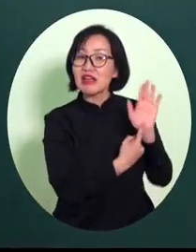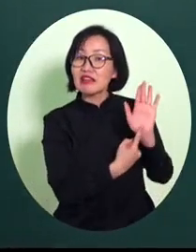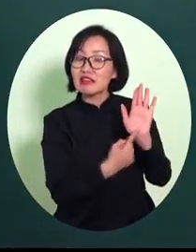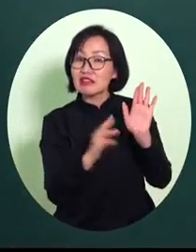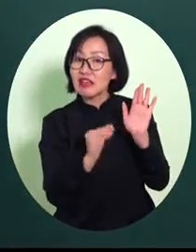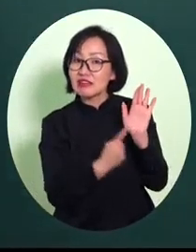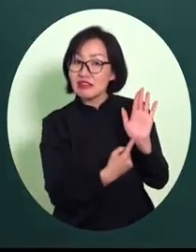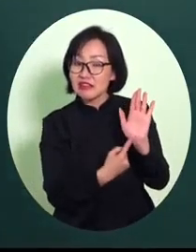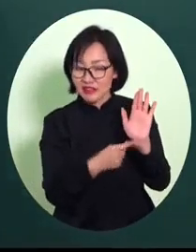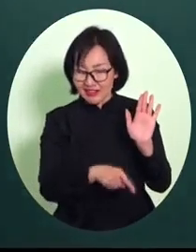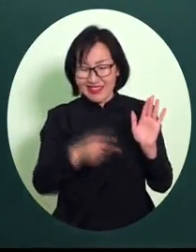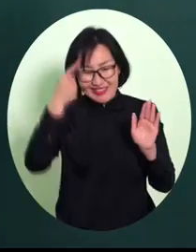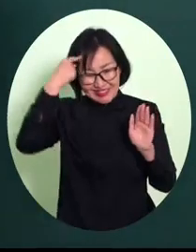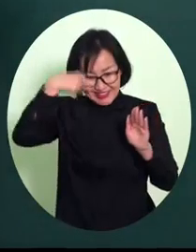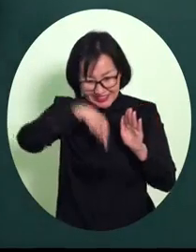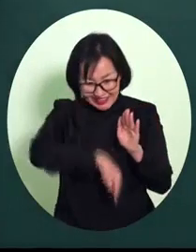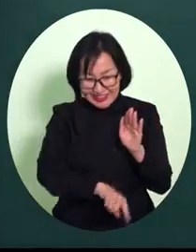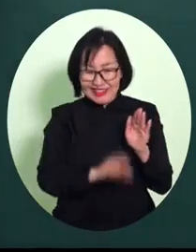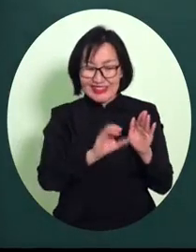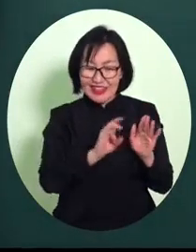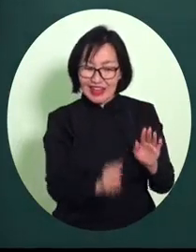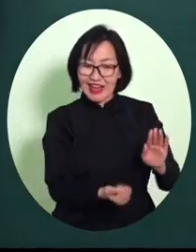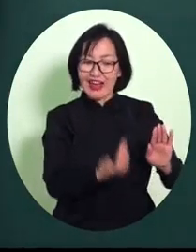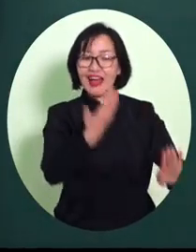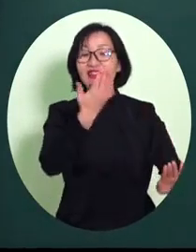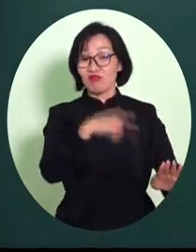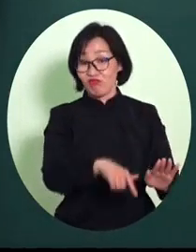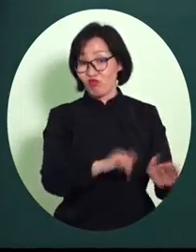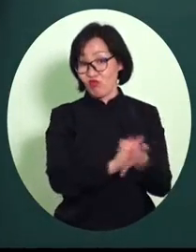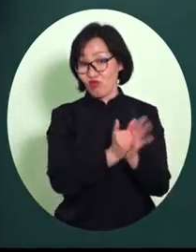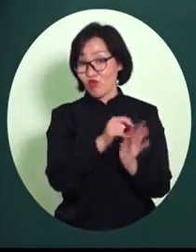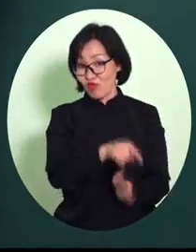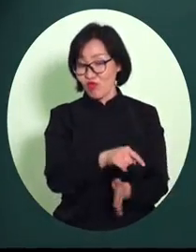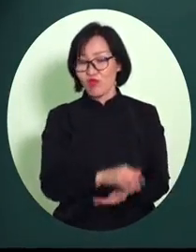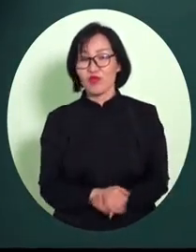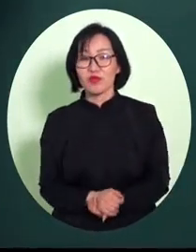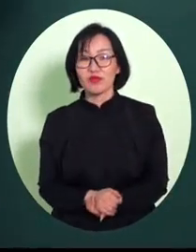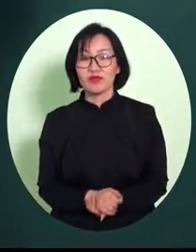үгэнд хүний сэтгэл санаа талаас нь далд санааг бас гаргаж бичсэн байх нэ.